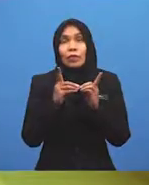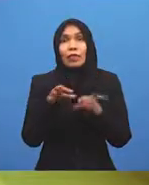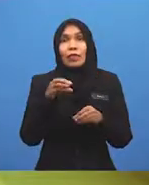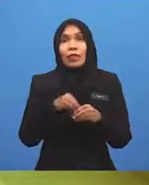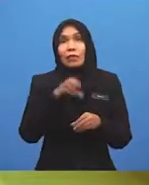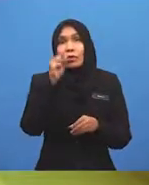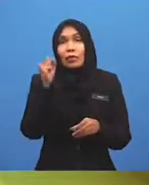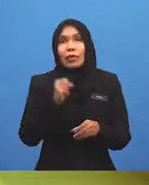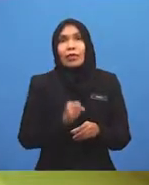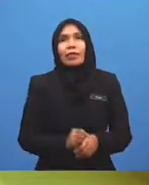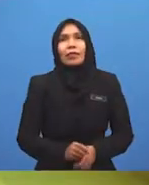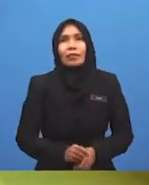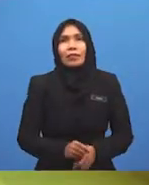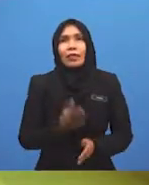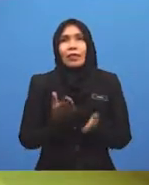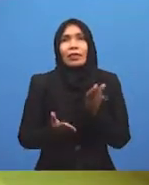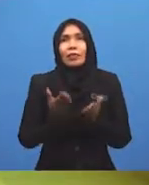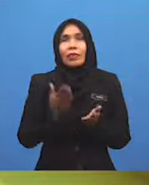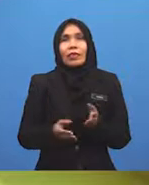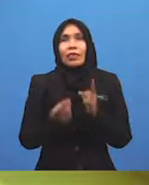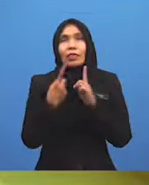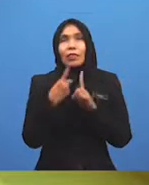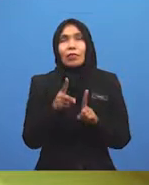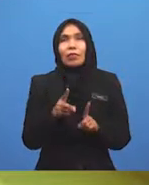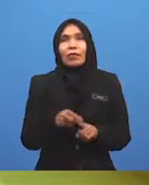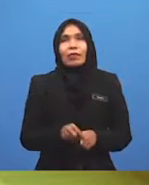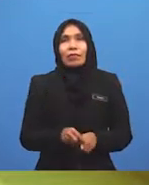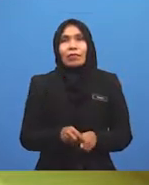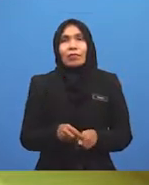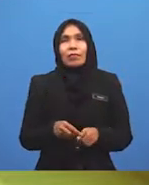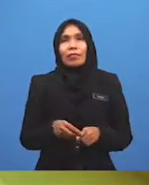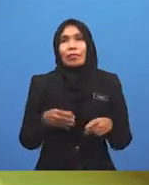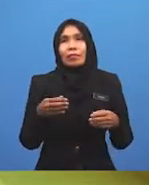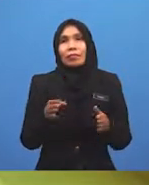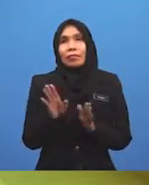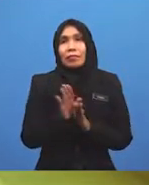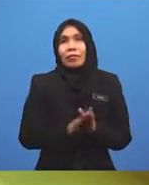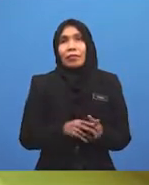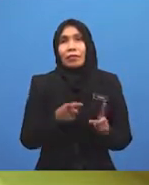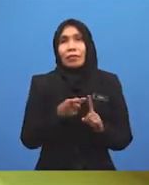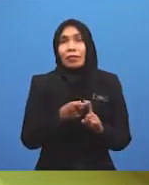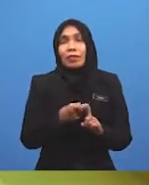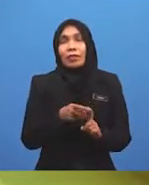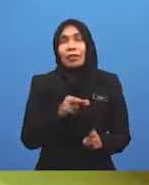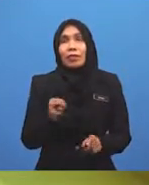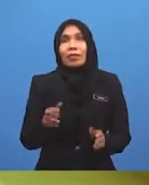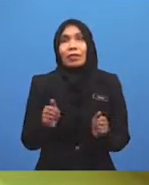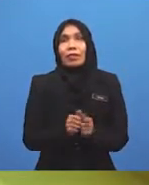maka kemungkinan besar jawapannya adalah berkaitan dengan nilai hema